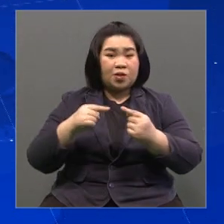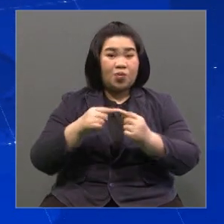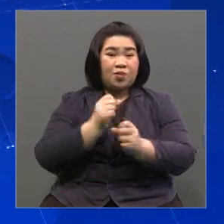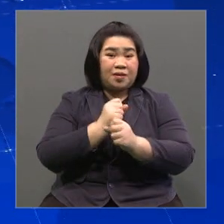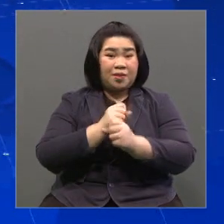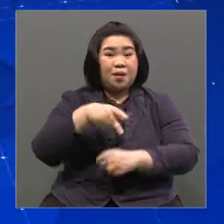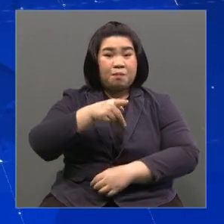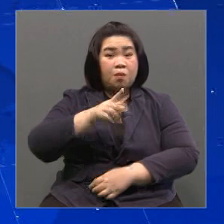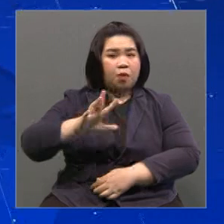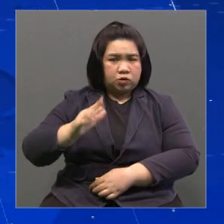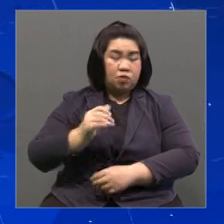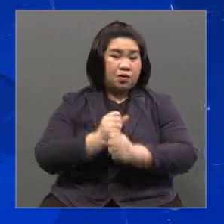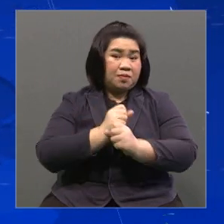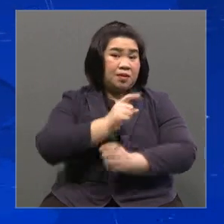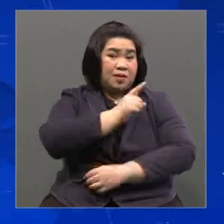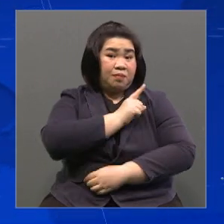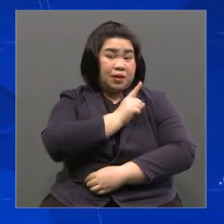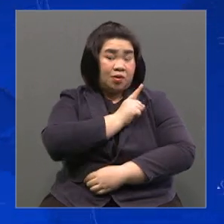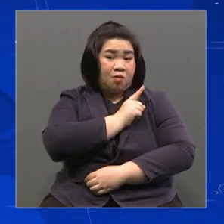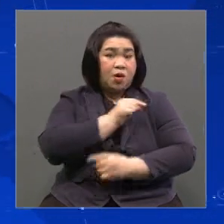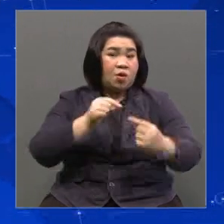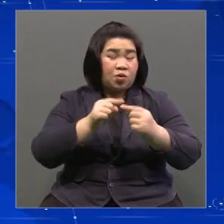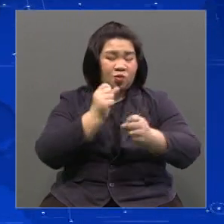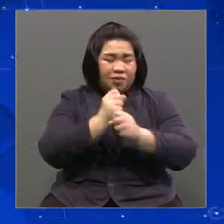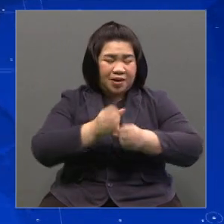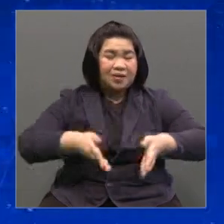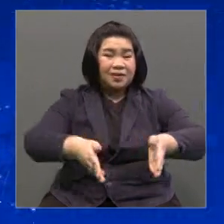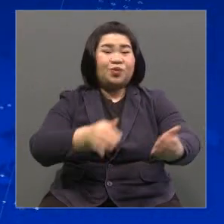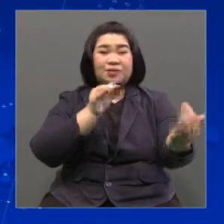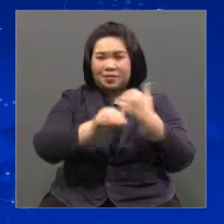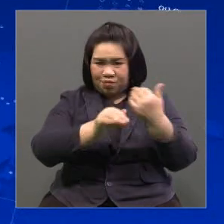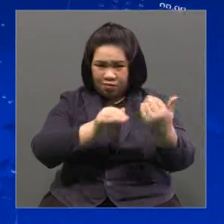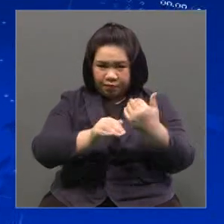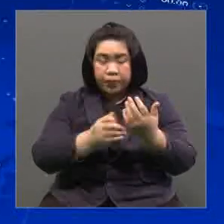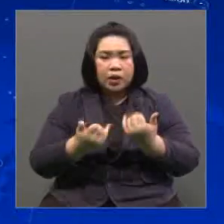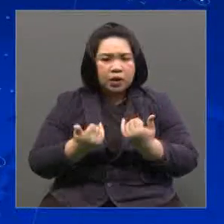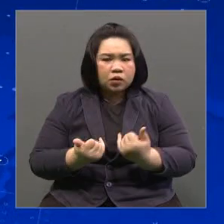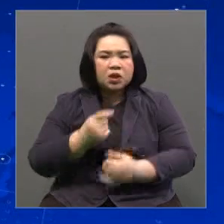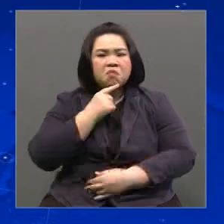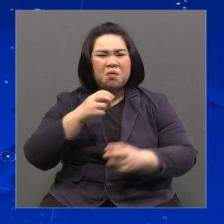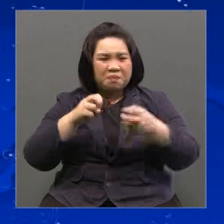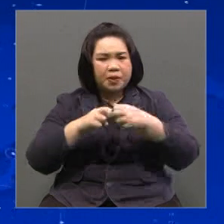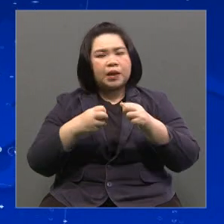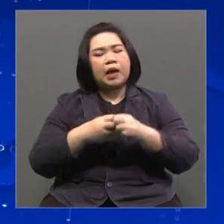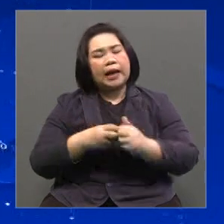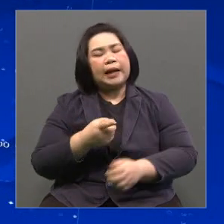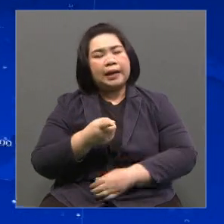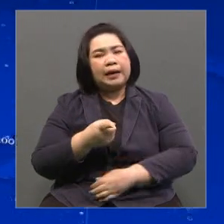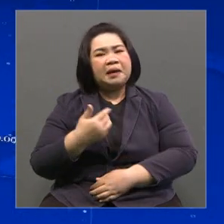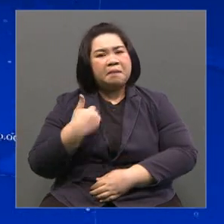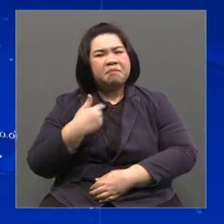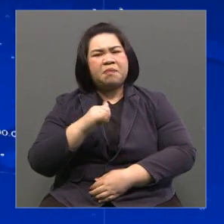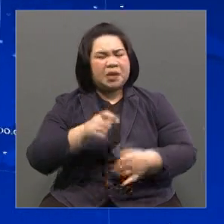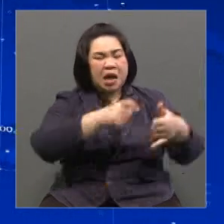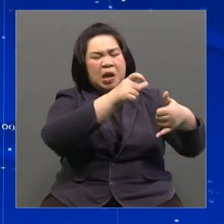ประพฤติมิชอบที่รักษาราชการแทนผู้บังคับการตำรวจทางหลวงอยู่ในขณะนี้ด้วยก็ย้ำบอกว่าปัญหาที่เกิดขึ้นเนี่ยมีเพียงตำรวจบ